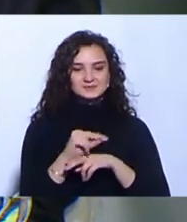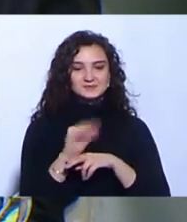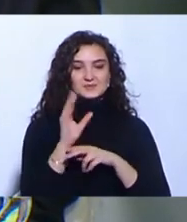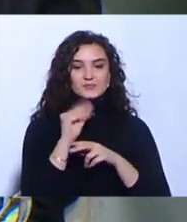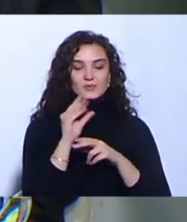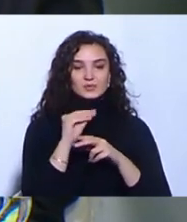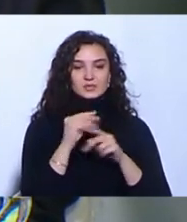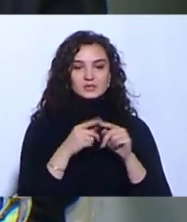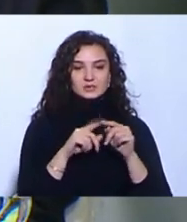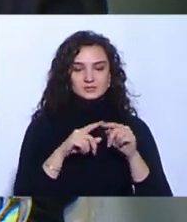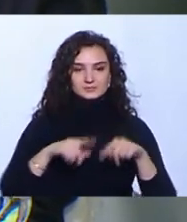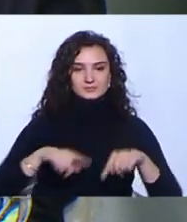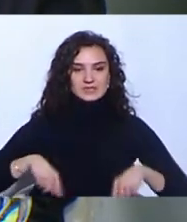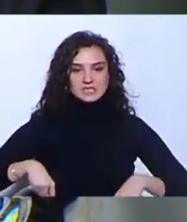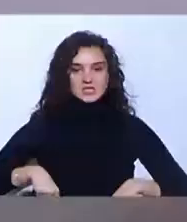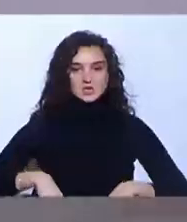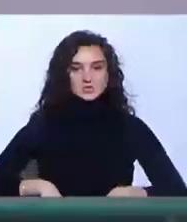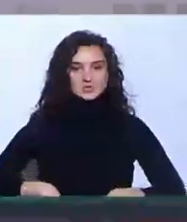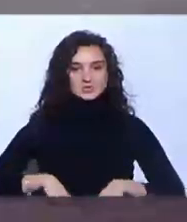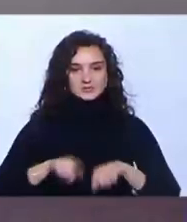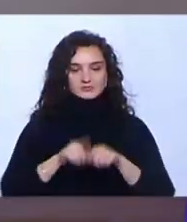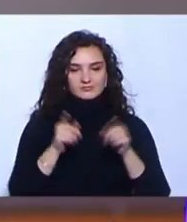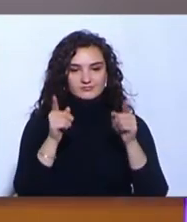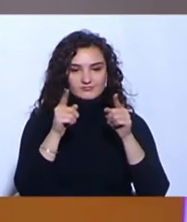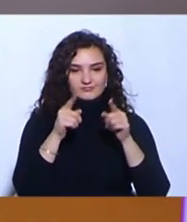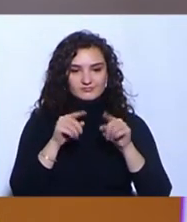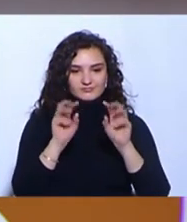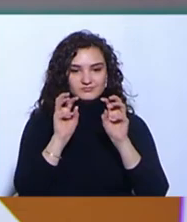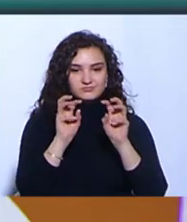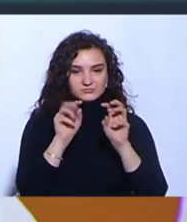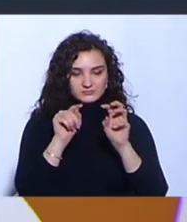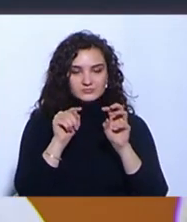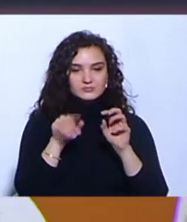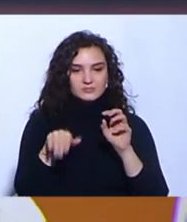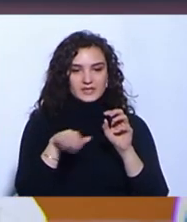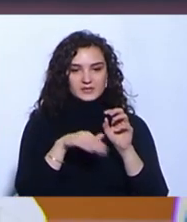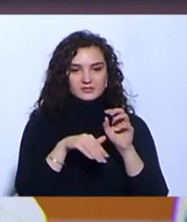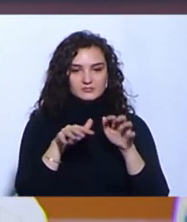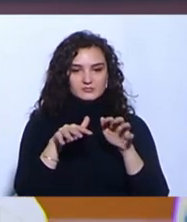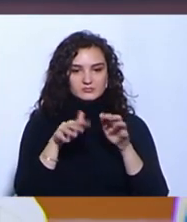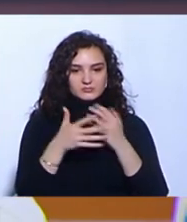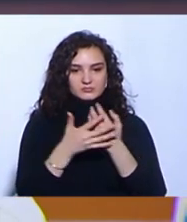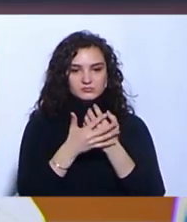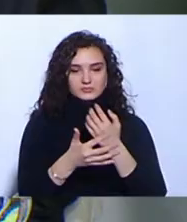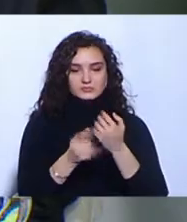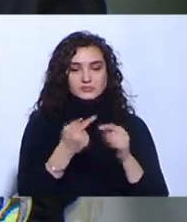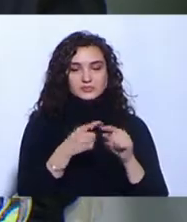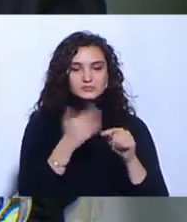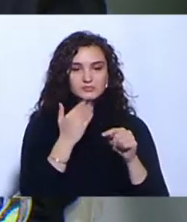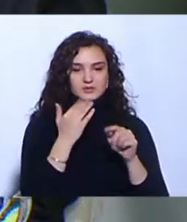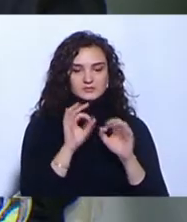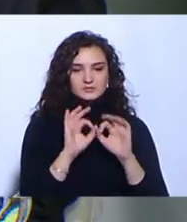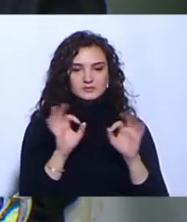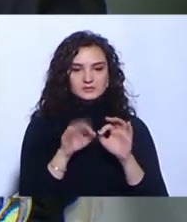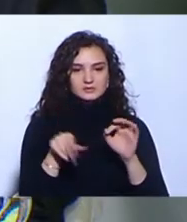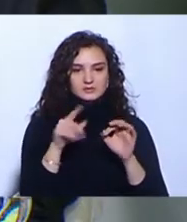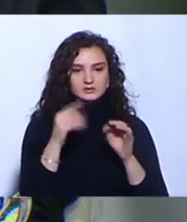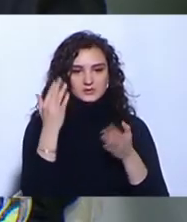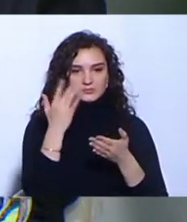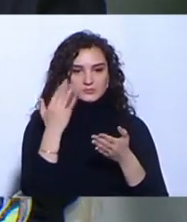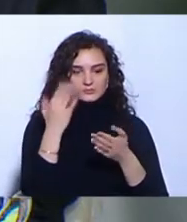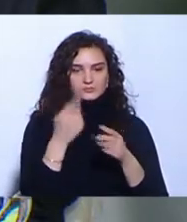როდესაც საზარდულის მიდამოში მოხდება, შეშუპდება ფეხები. ეს იყო მარტივად მაქსიმალურად, რომ წარმოიდგინოს